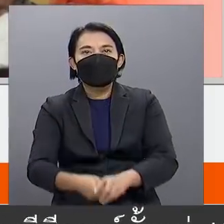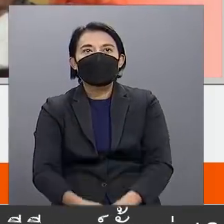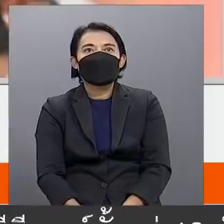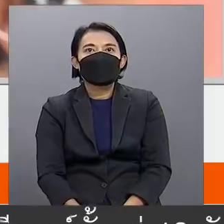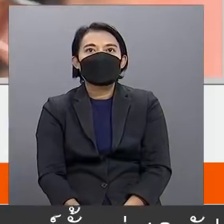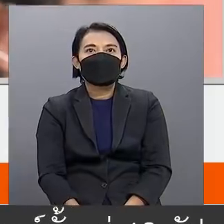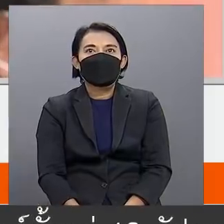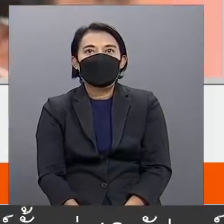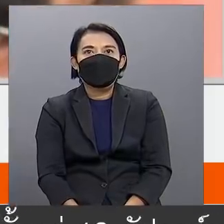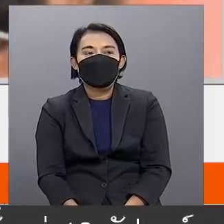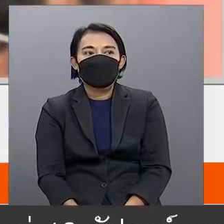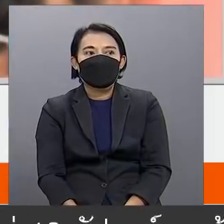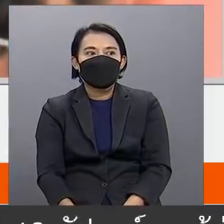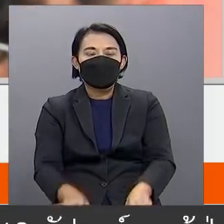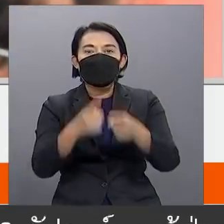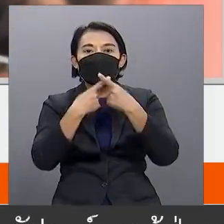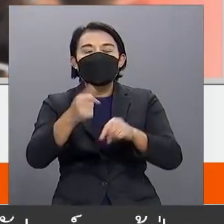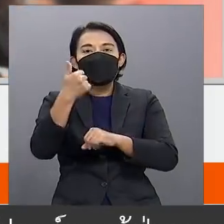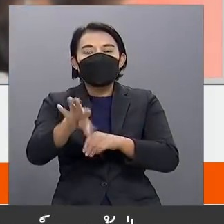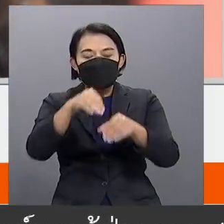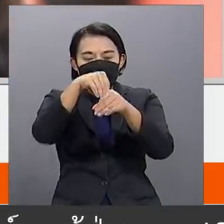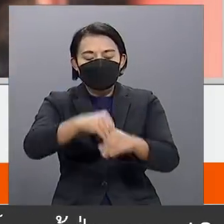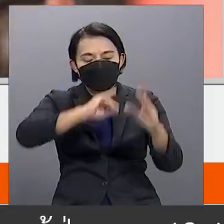กต์